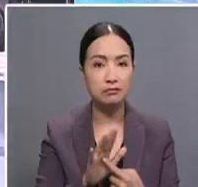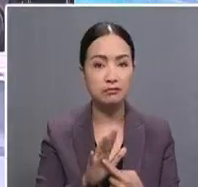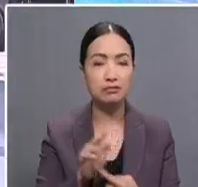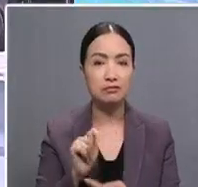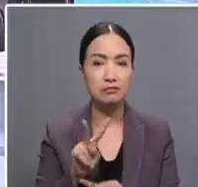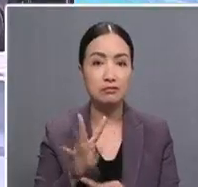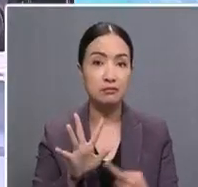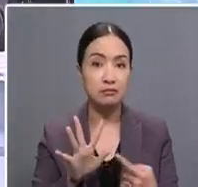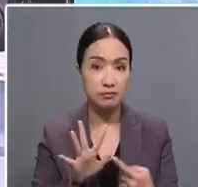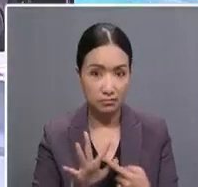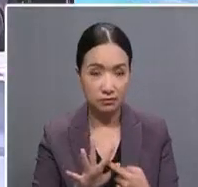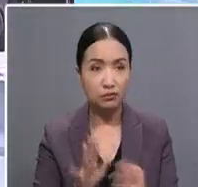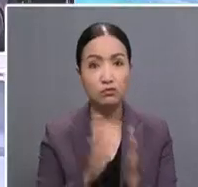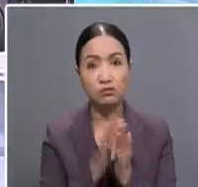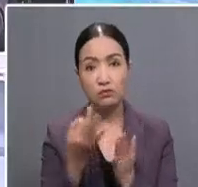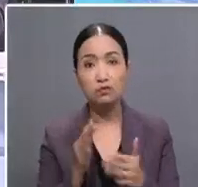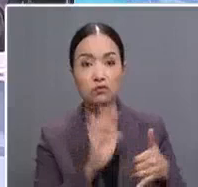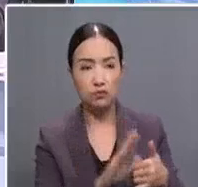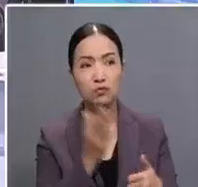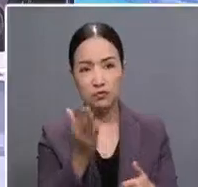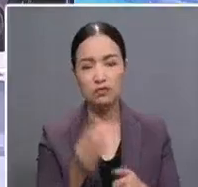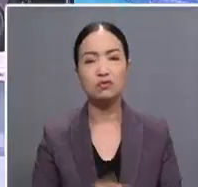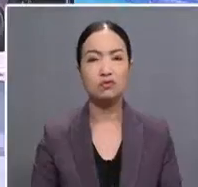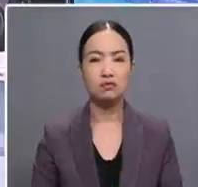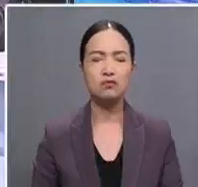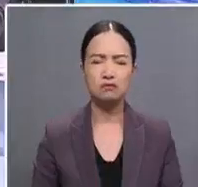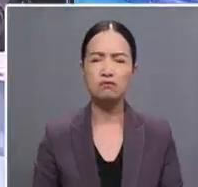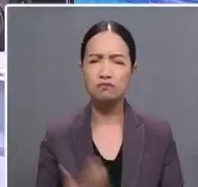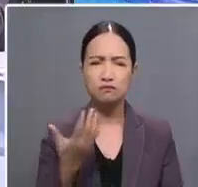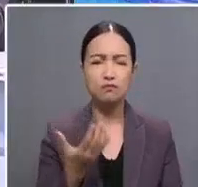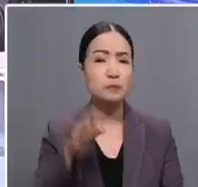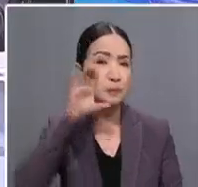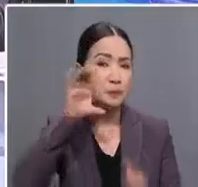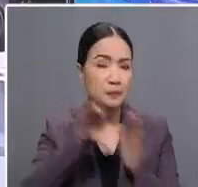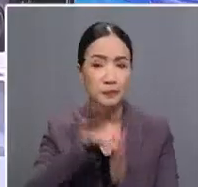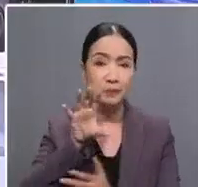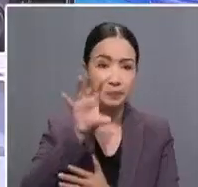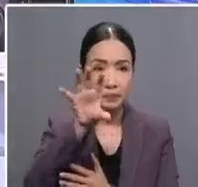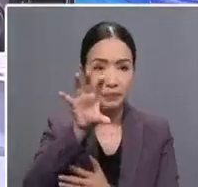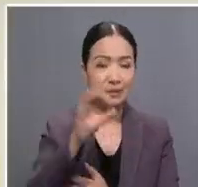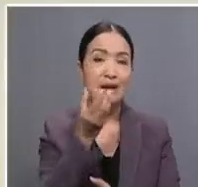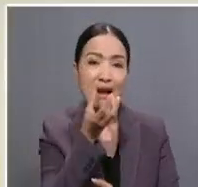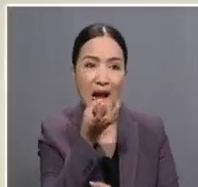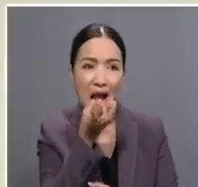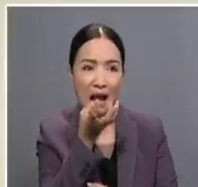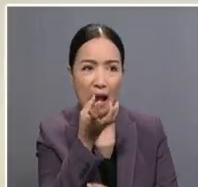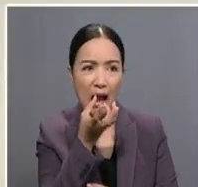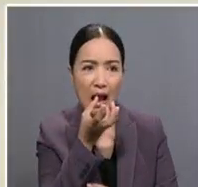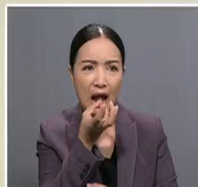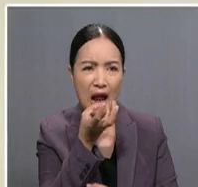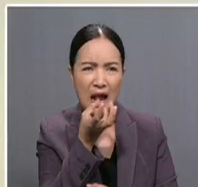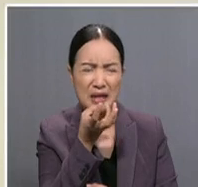าภาษาอังกฤษใช้ว่าณัฐฐาส่วงประมาณนี้นะครับเขาโพสต์เป็นภาพของข้าวผัดเอ้ย